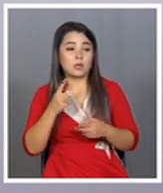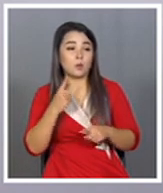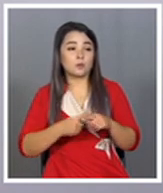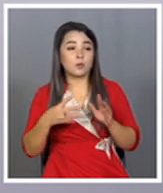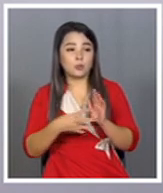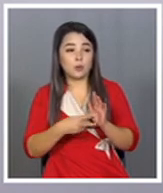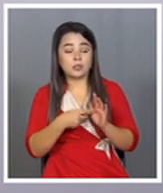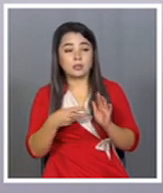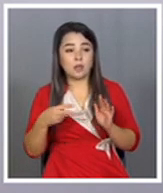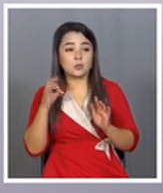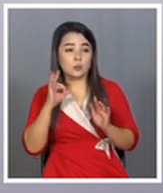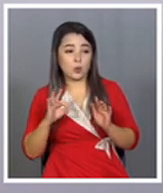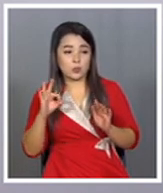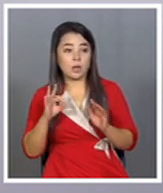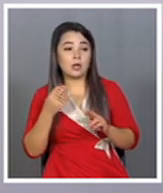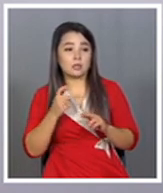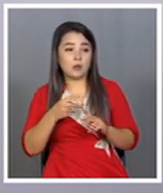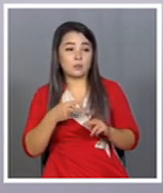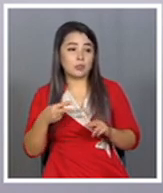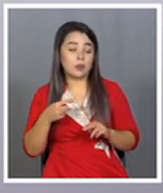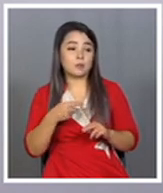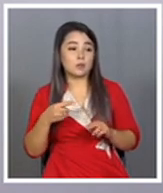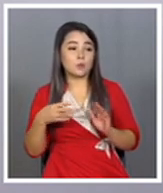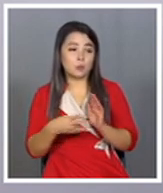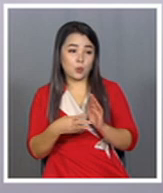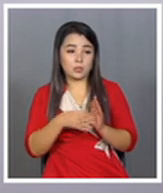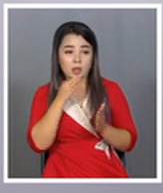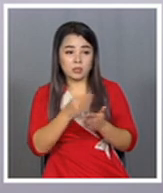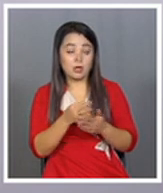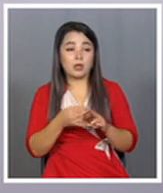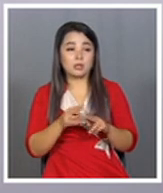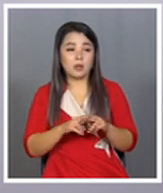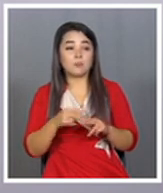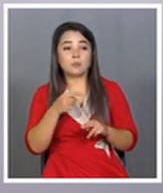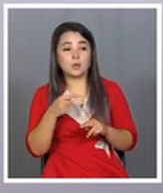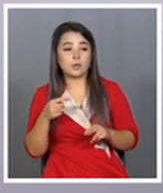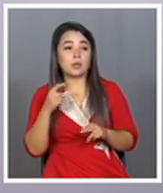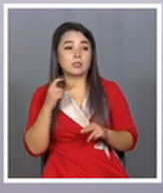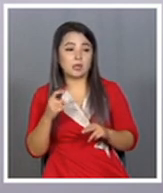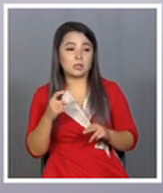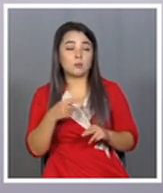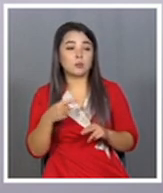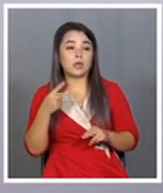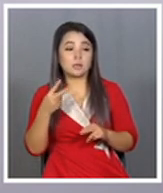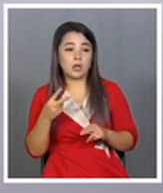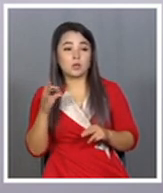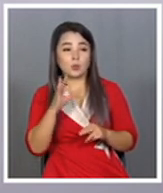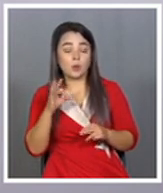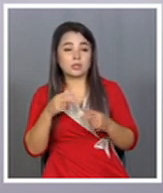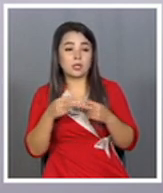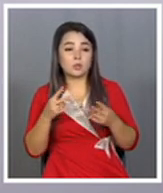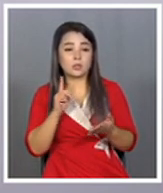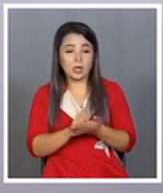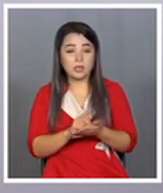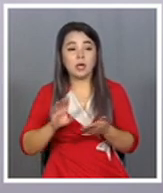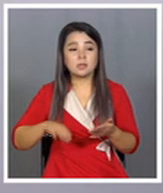9 0-ге теңестіреміз. Бұдан X минус 9-ға тең. Ал енді минус X минус 2-ні 0-ге теңестіреміз.